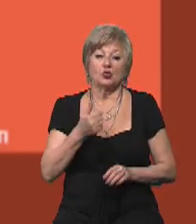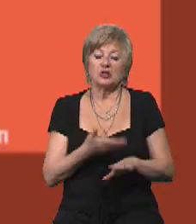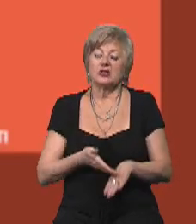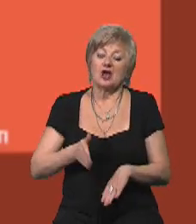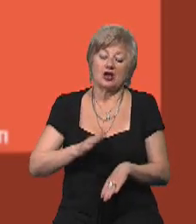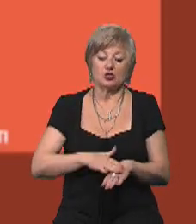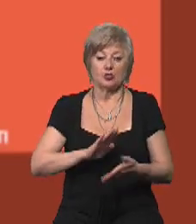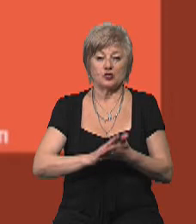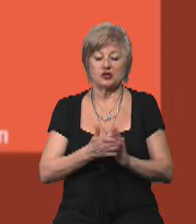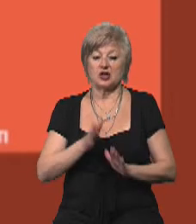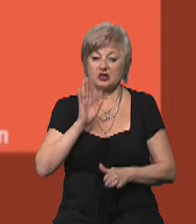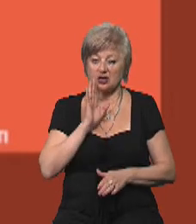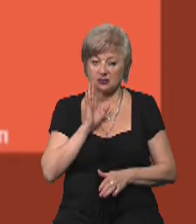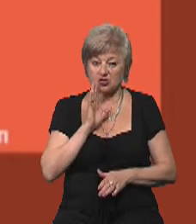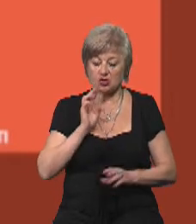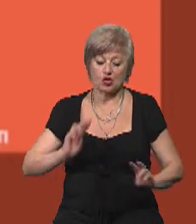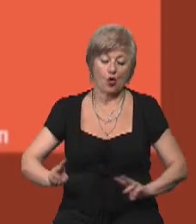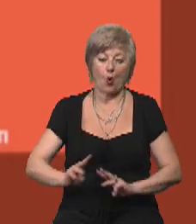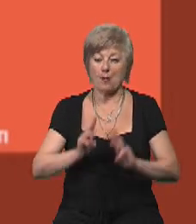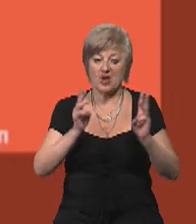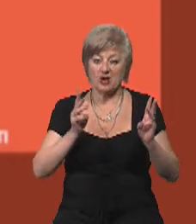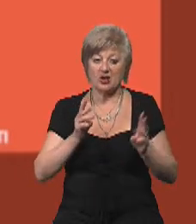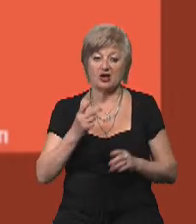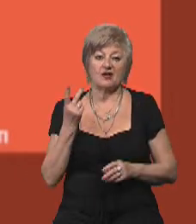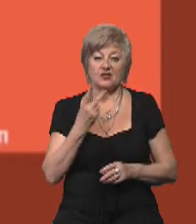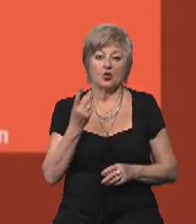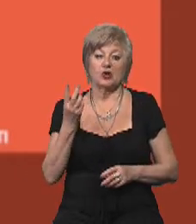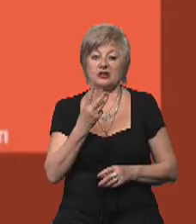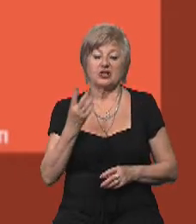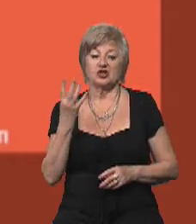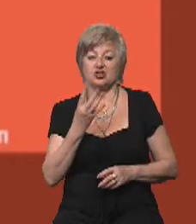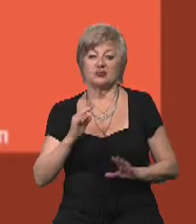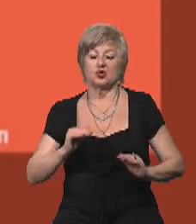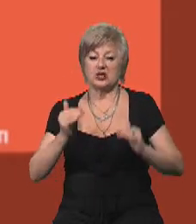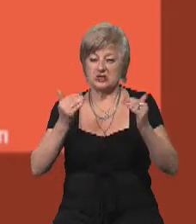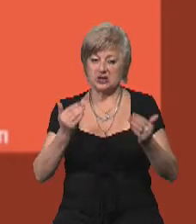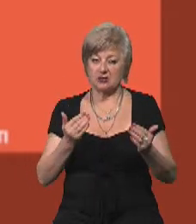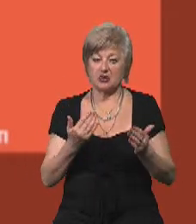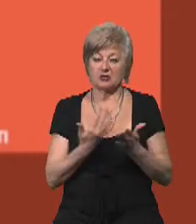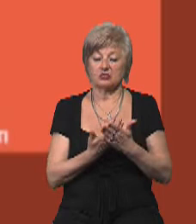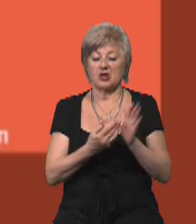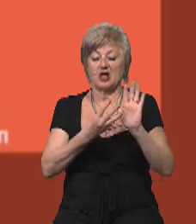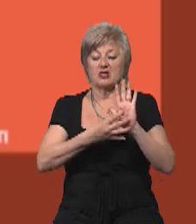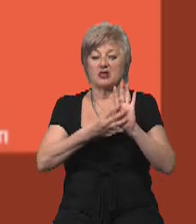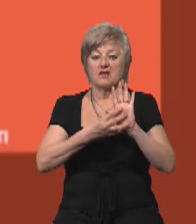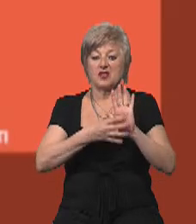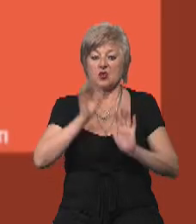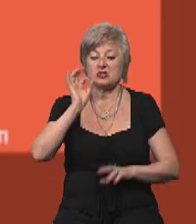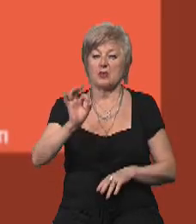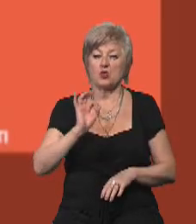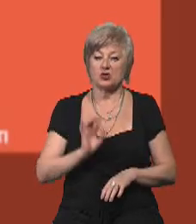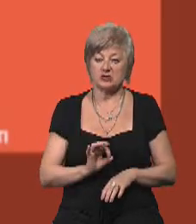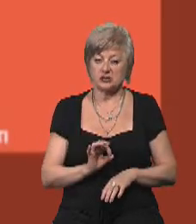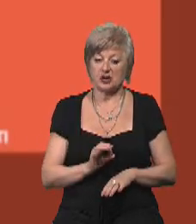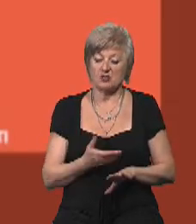в тяжкому стані з опіками другої, третього ступеню близько 90%.